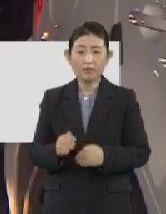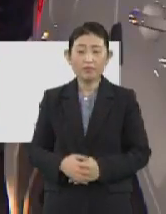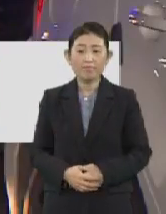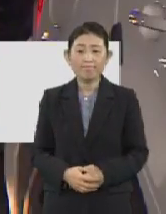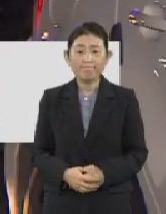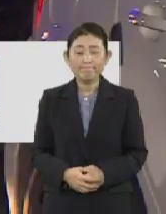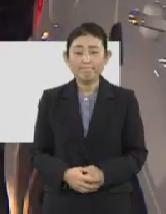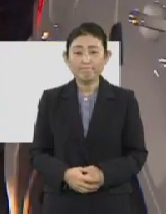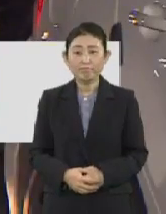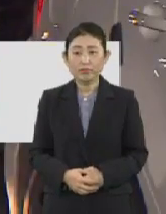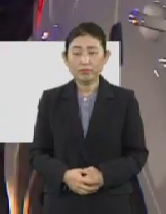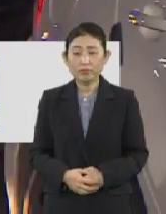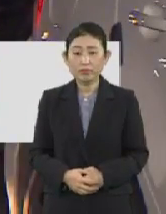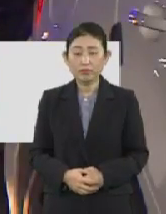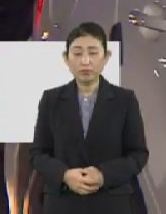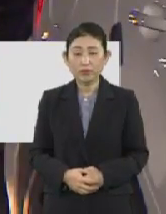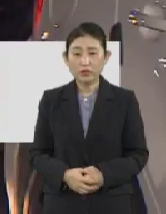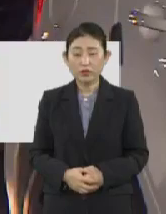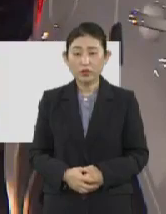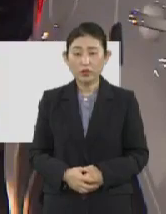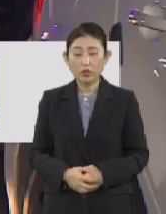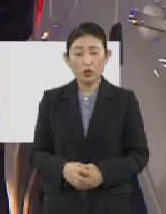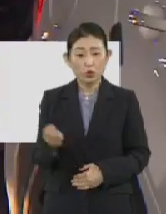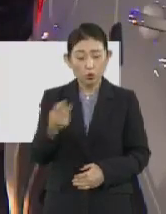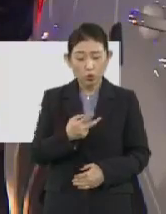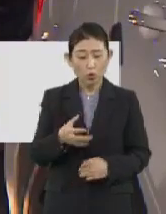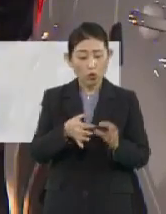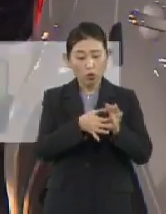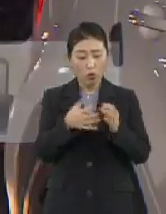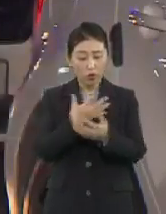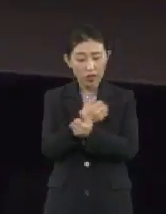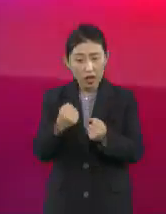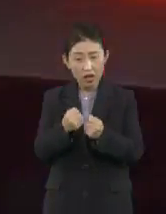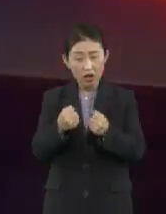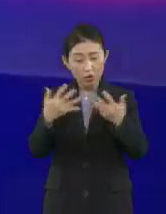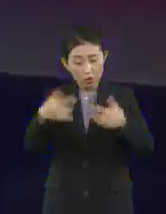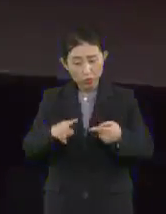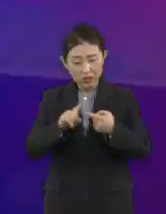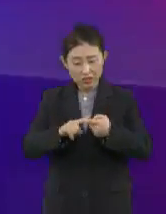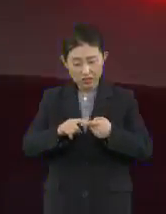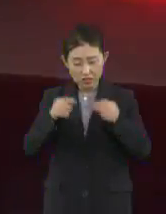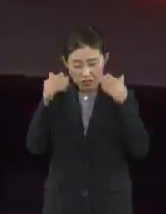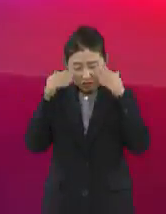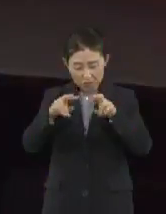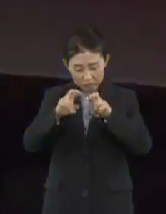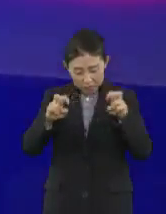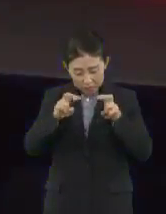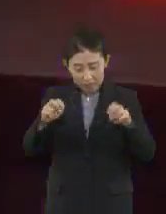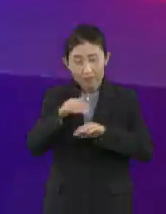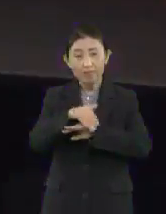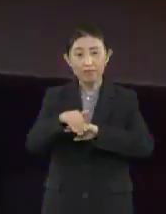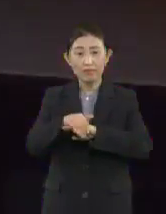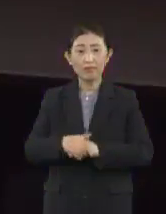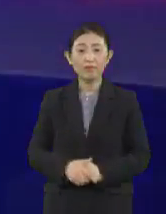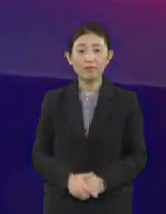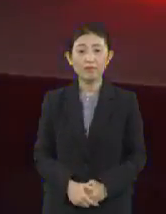확보했으며 해당 업체와 국민의 당 사의 계약 관계 등을 중점적으로 살펴볼 계획입니다